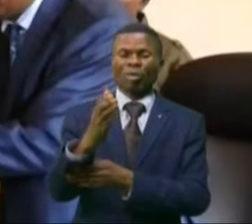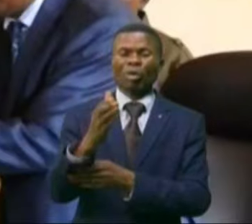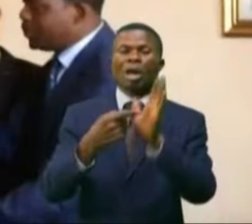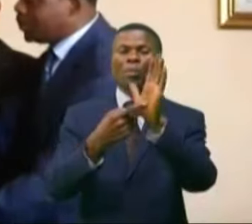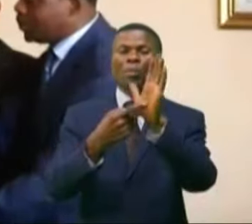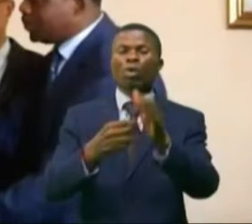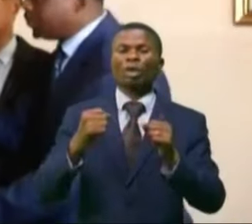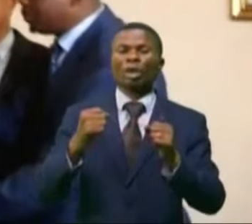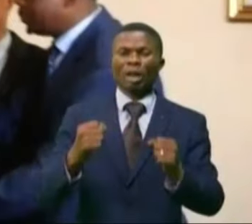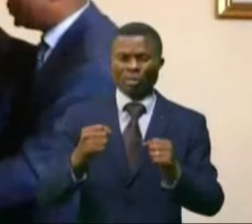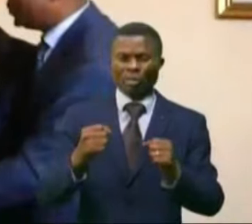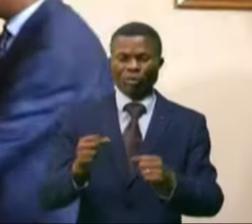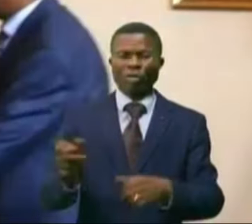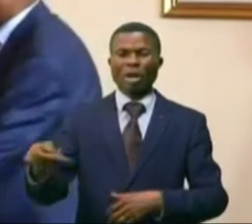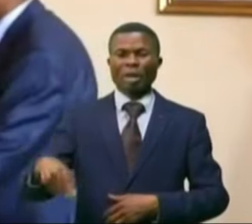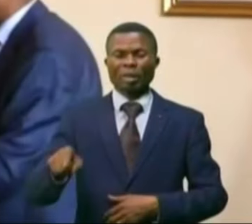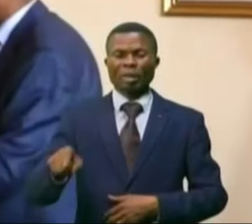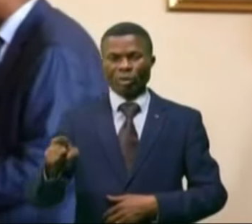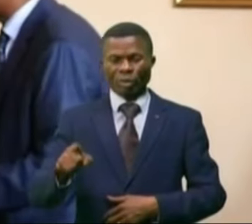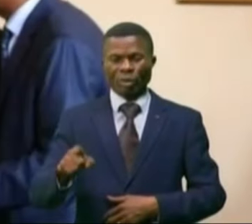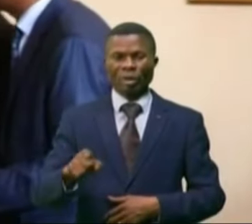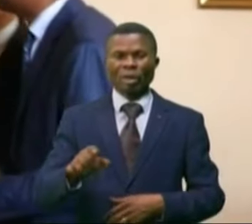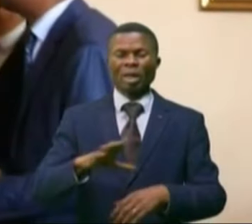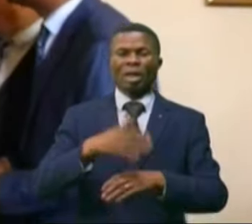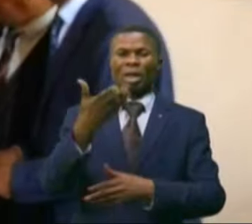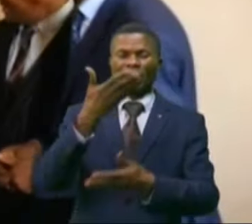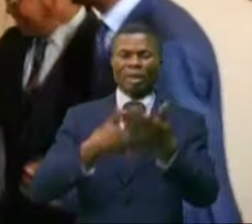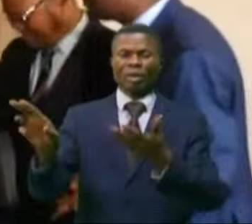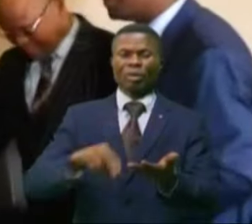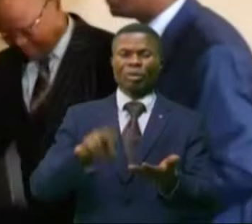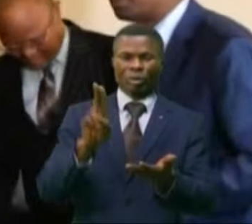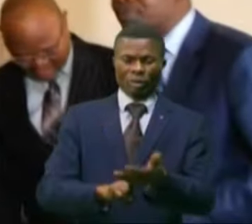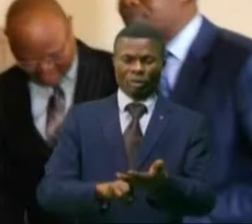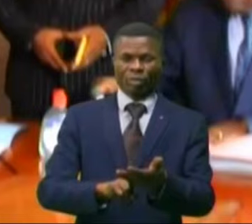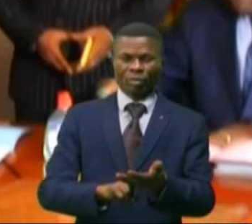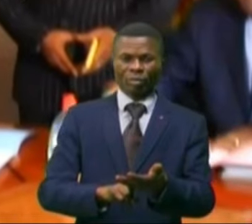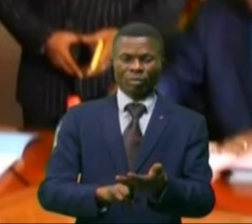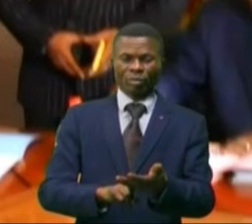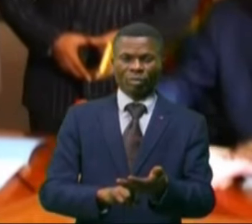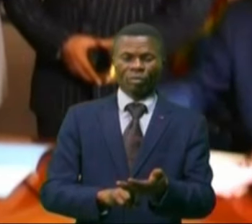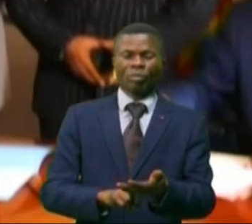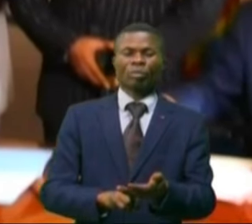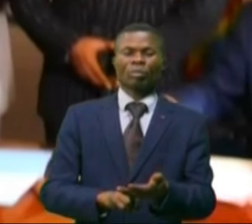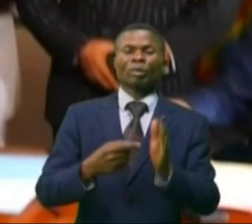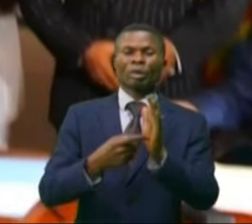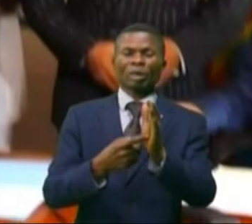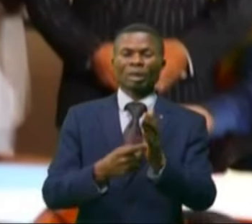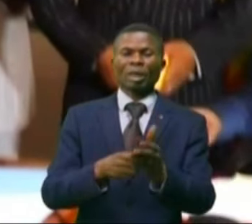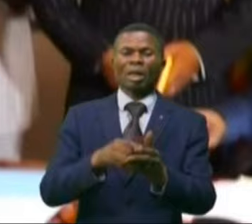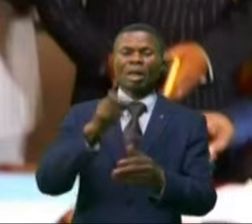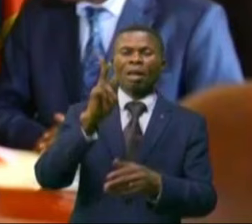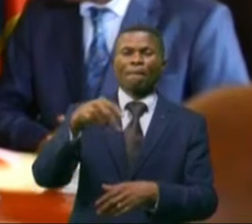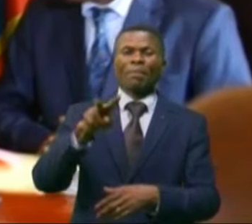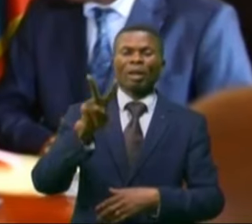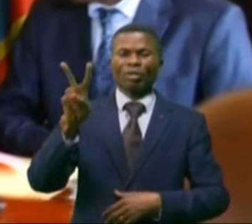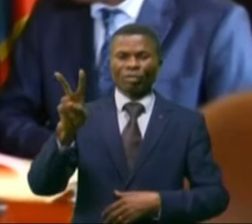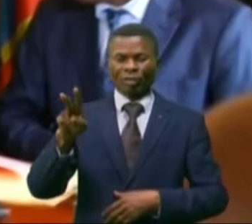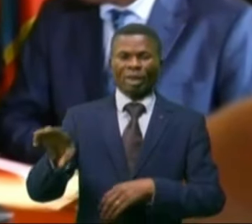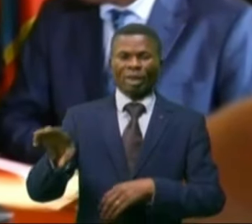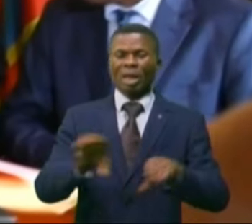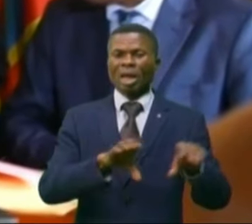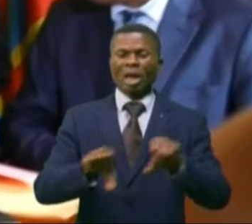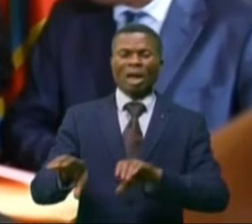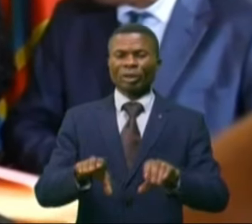et les drapeaux de la République, précédé d'échanges de signataires, suivi de la signature du procès verbal de la cérémonie de remise